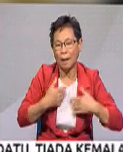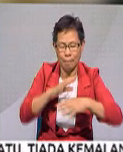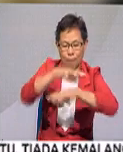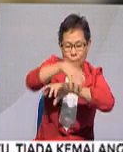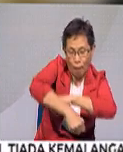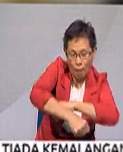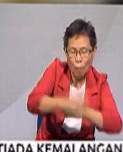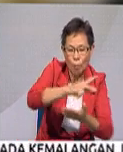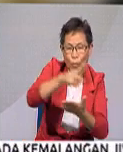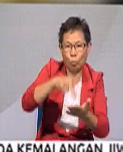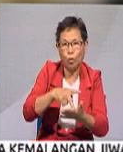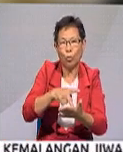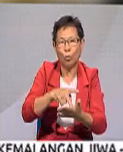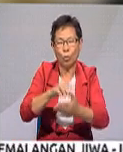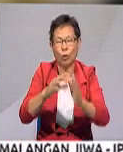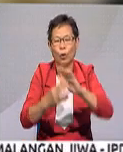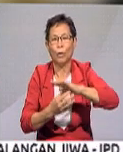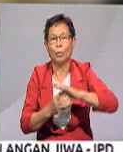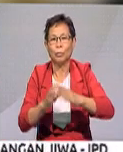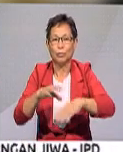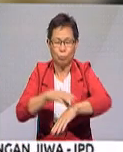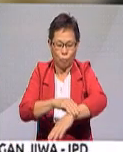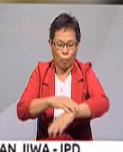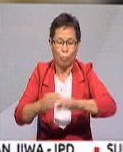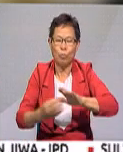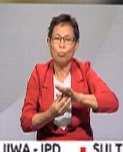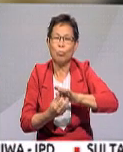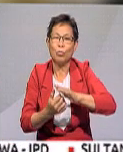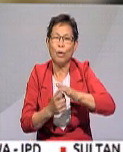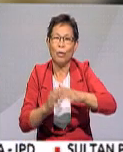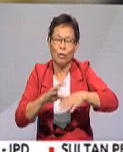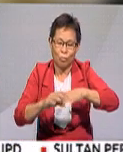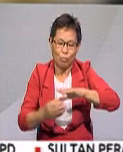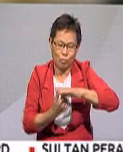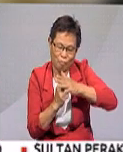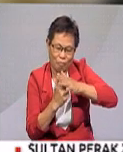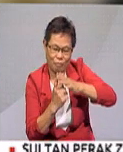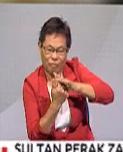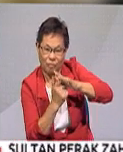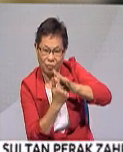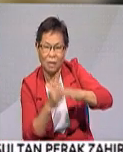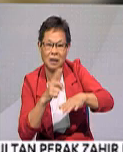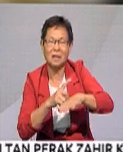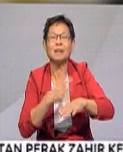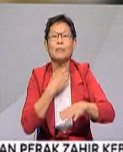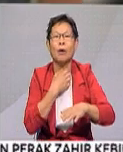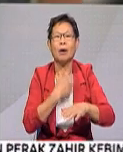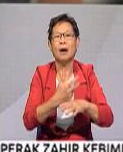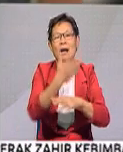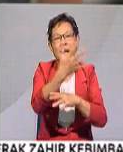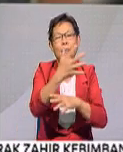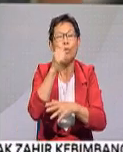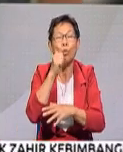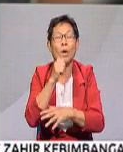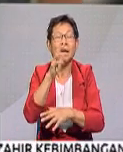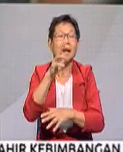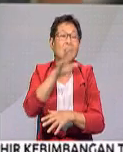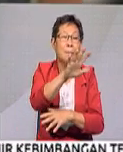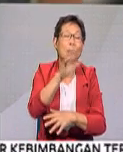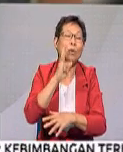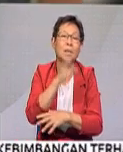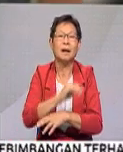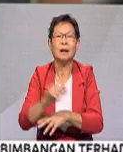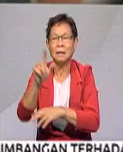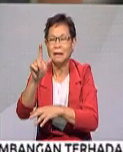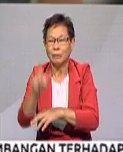menyerbu sebuah pusat refleksologi di Menglembu. 5 wanita warga China dan seorang lelaki tempatan ditahan. Siasatan awal